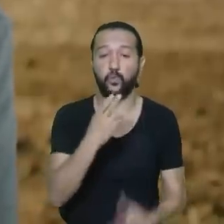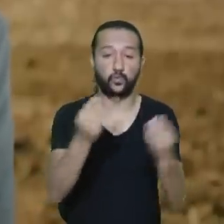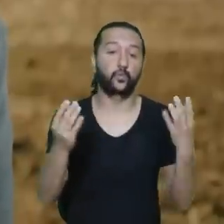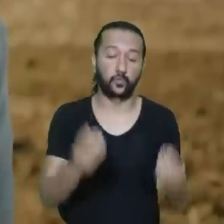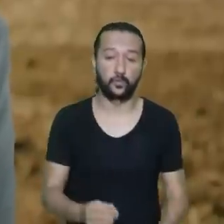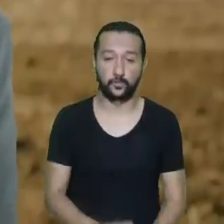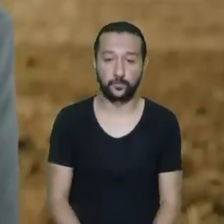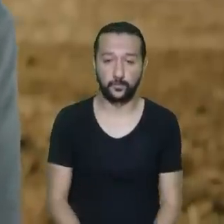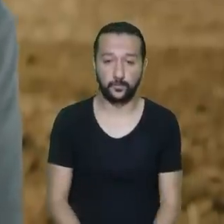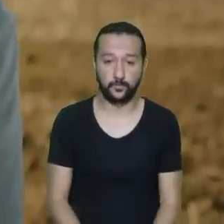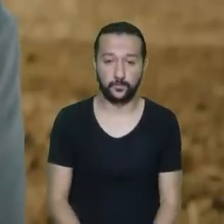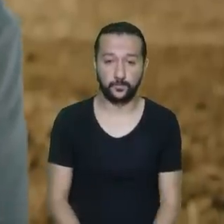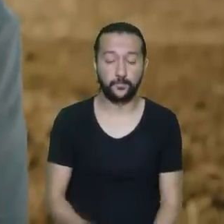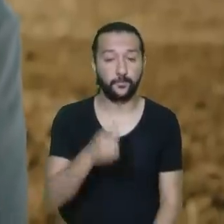vallahi.